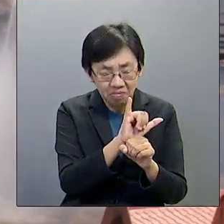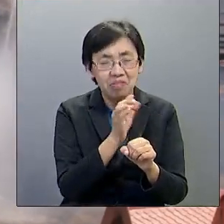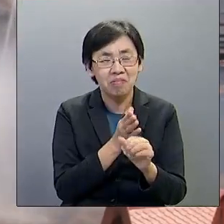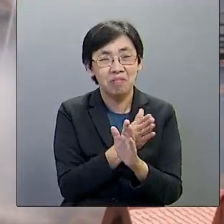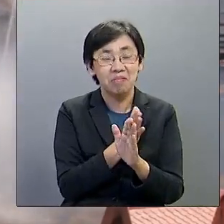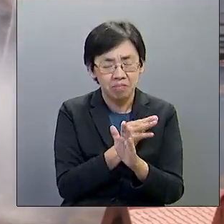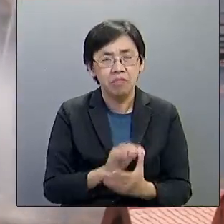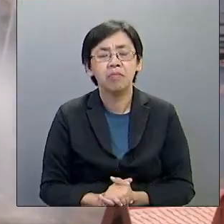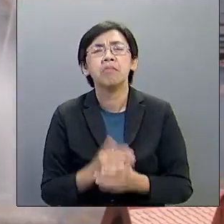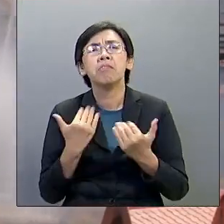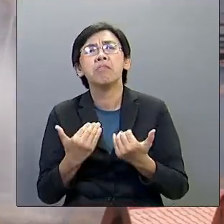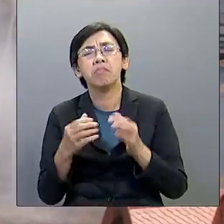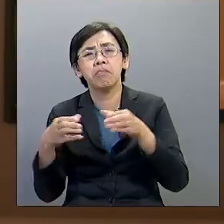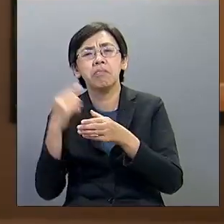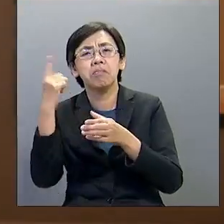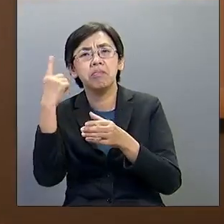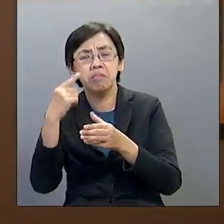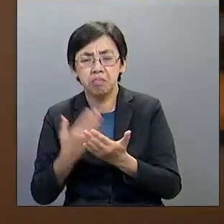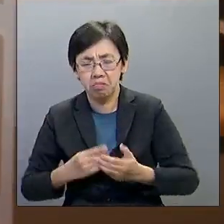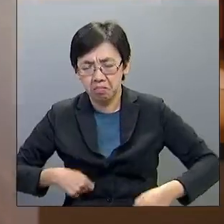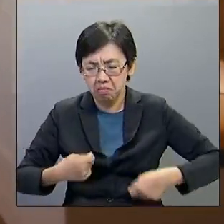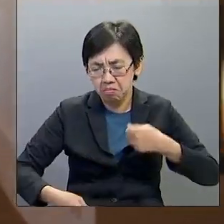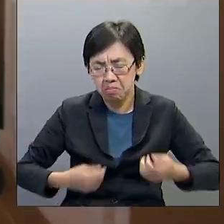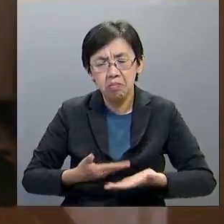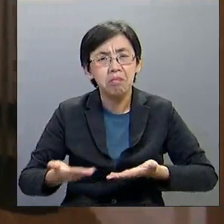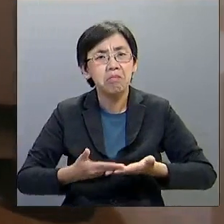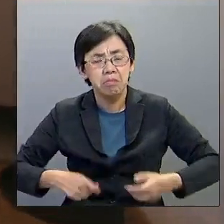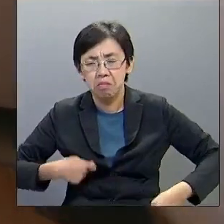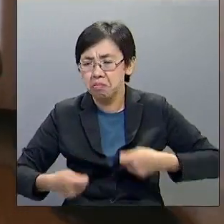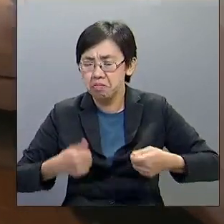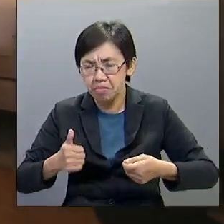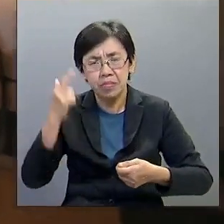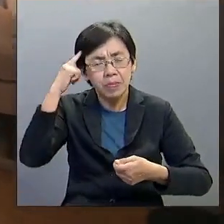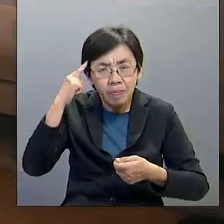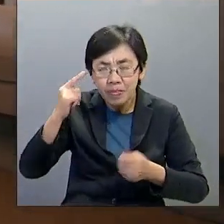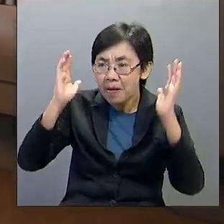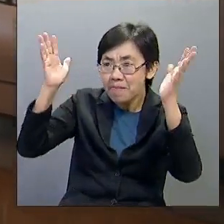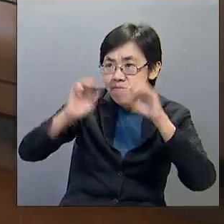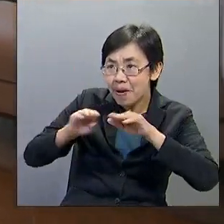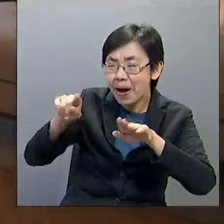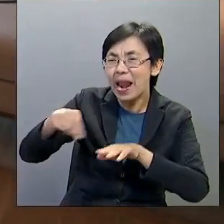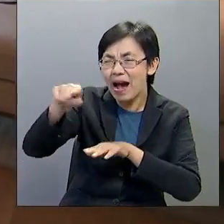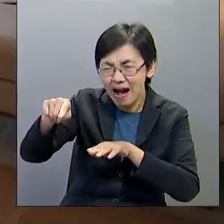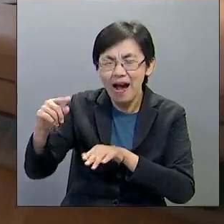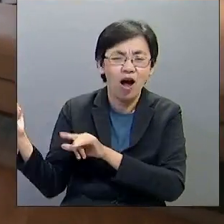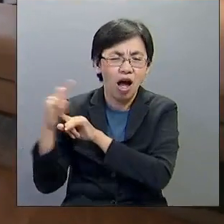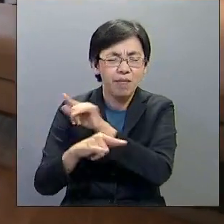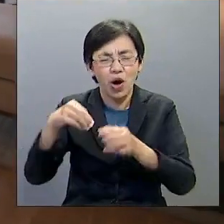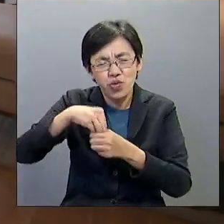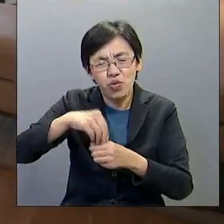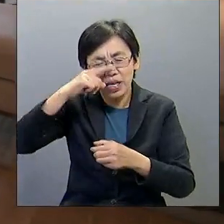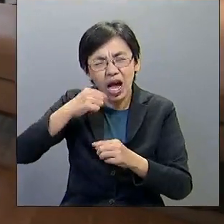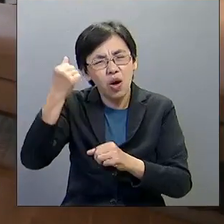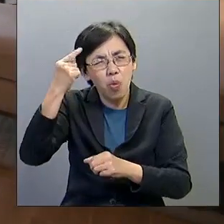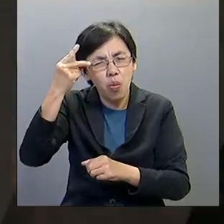ท่องเที่ยวเชิงคุณภาพที่ใช้จ่ายสูงโดยจะหามาตรการจูงใจให้นักท่องเที่ยวพำนักในไทยนานขึ้นค่ะ